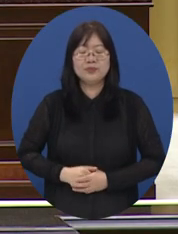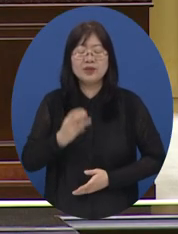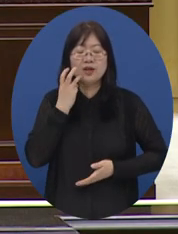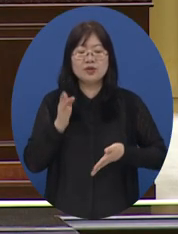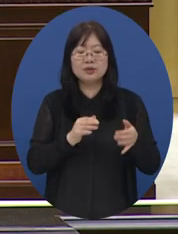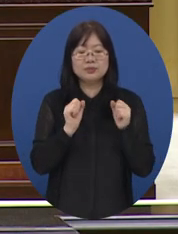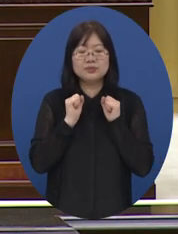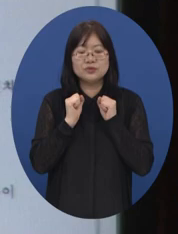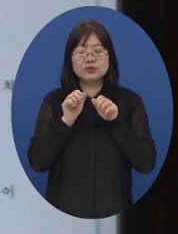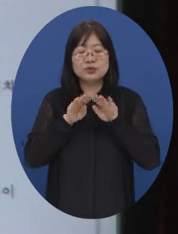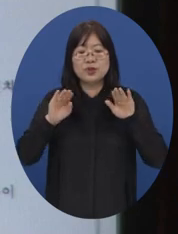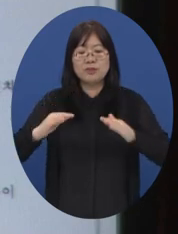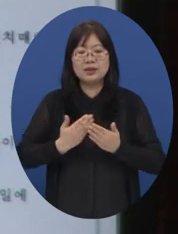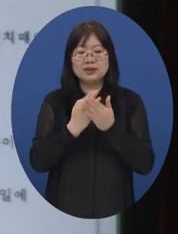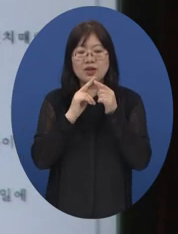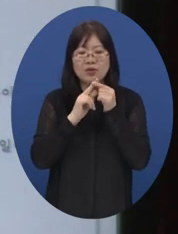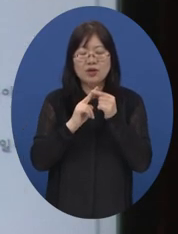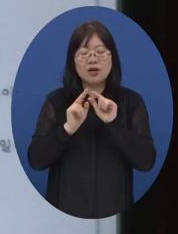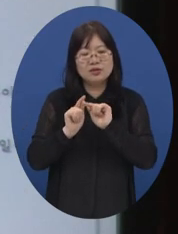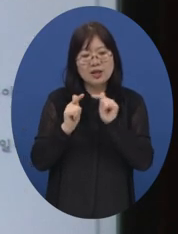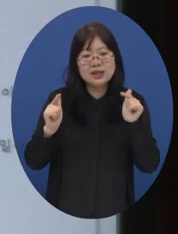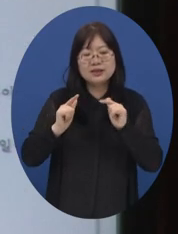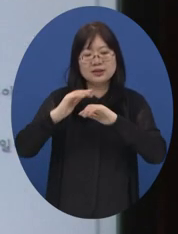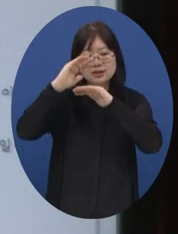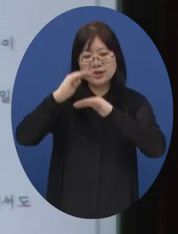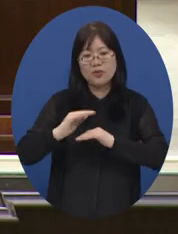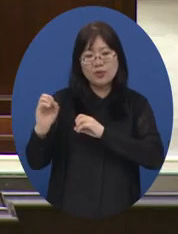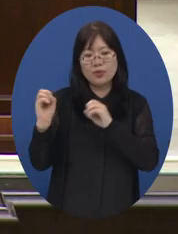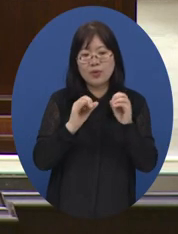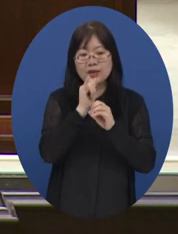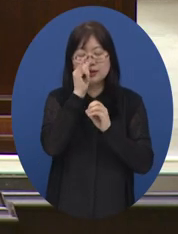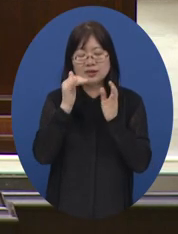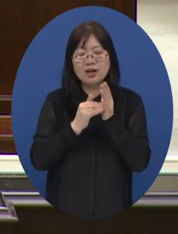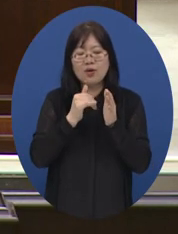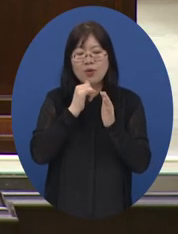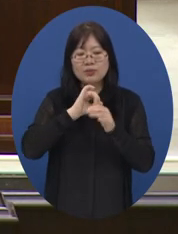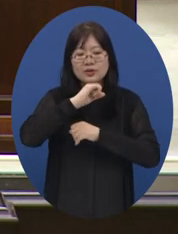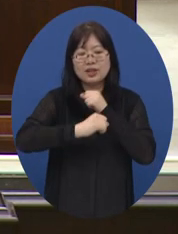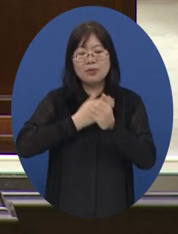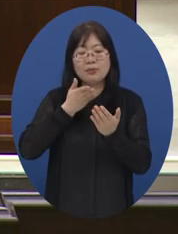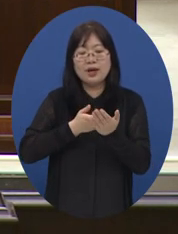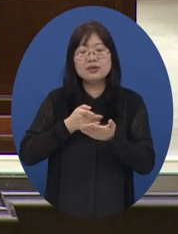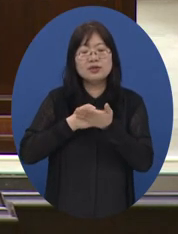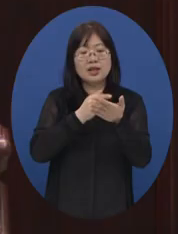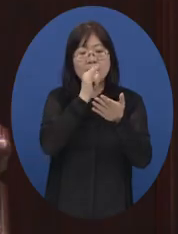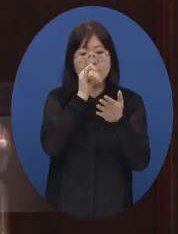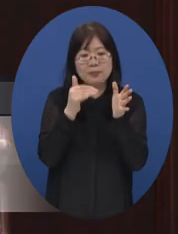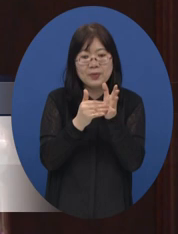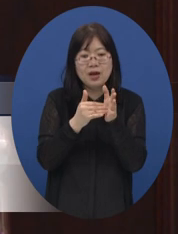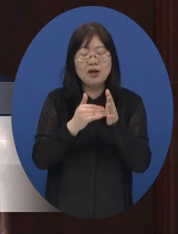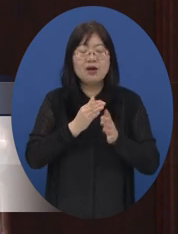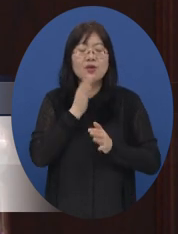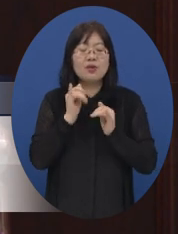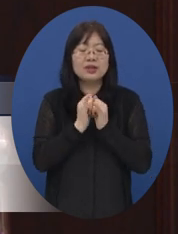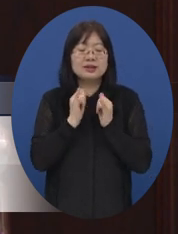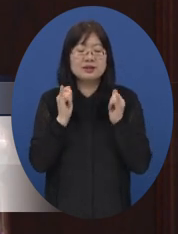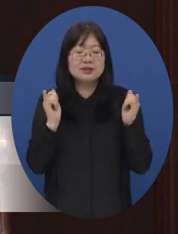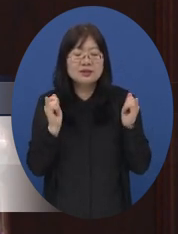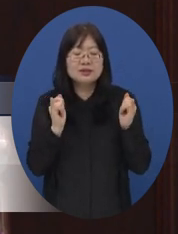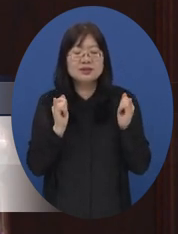경기북부 균형발전과 분도 등에 대한 얘기가 오갔습니다 5분자유발언 도 진행되었습니다 어르신들이